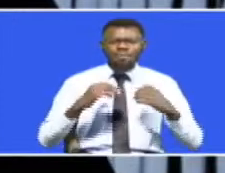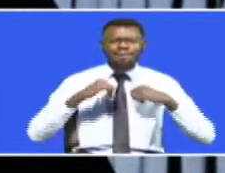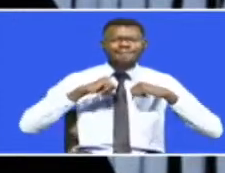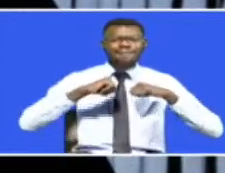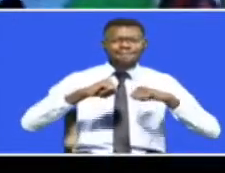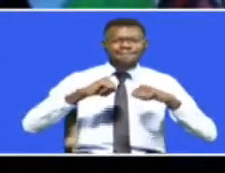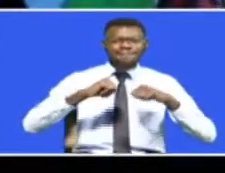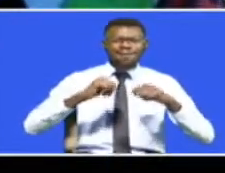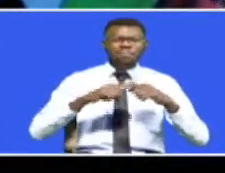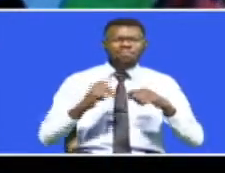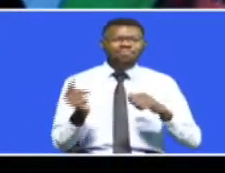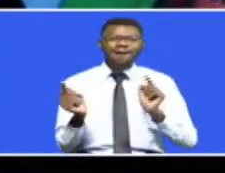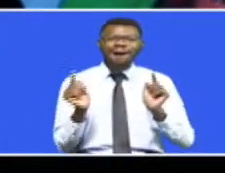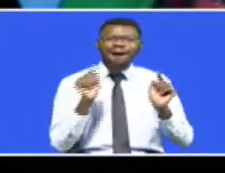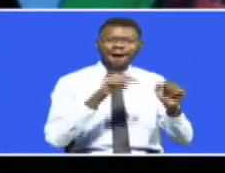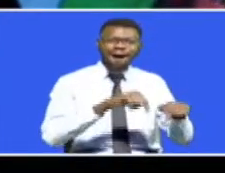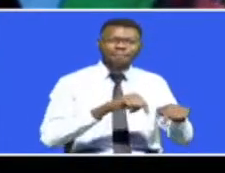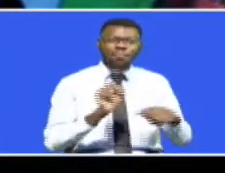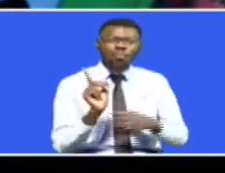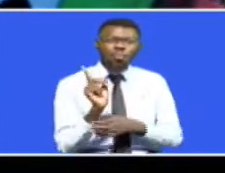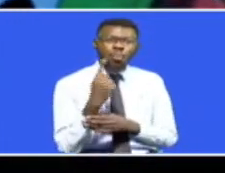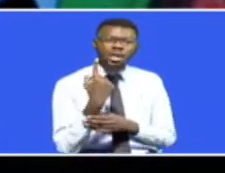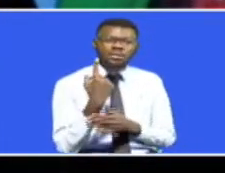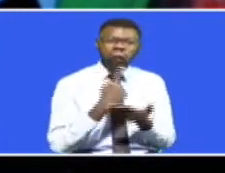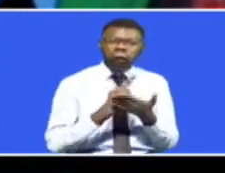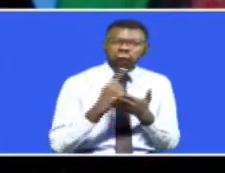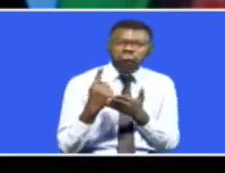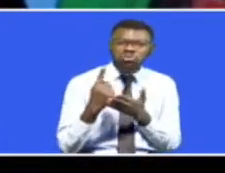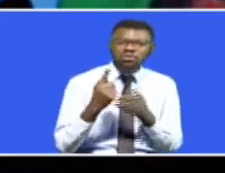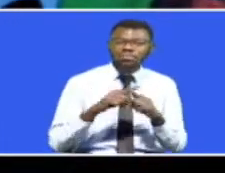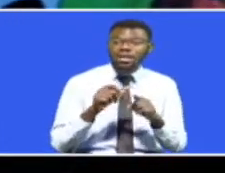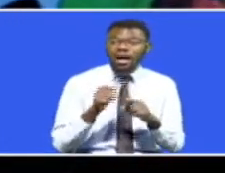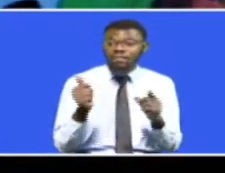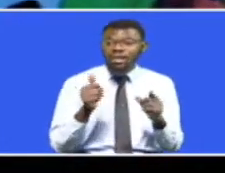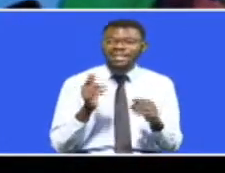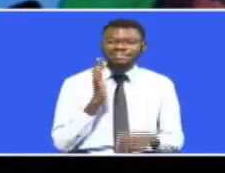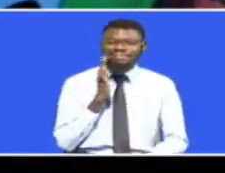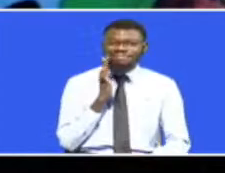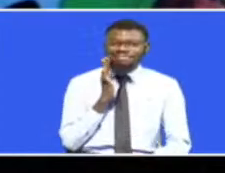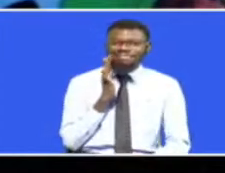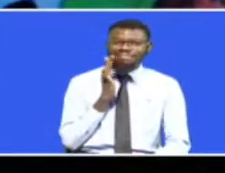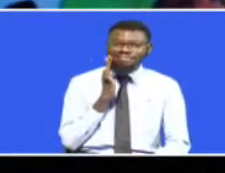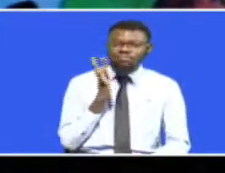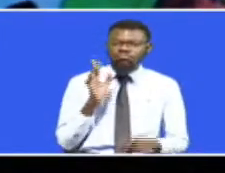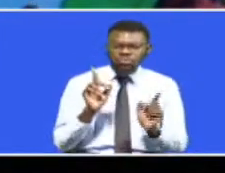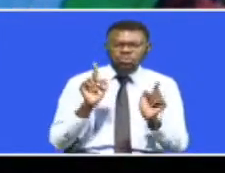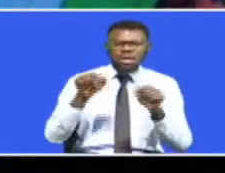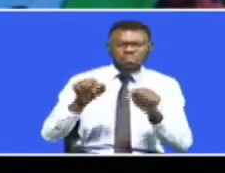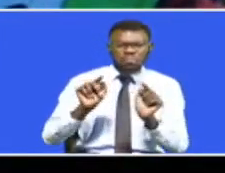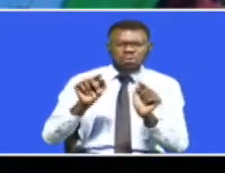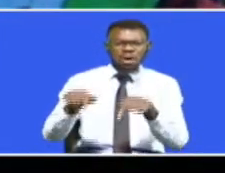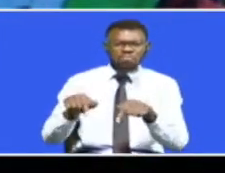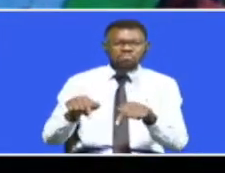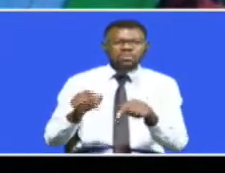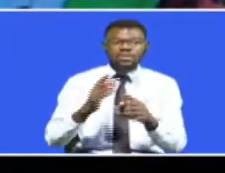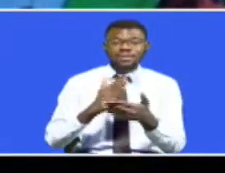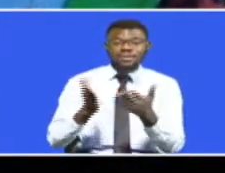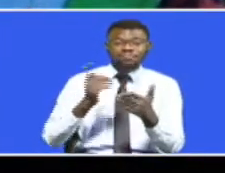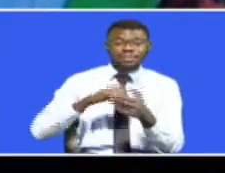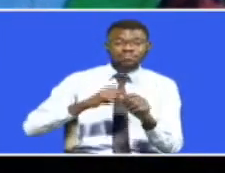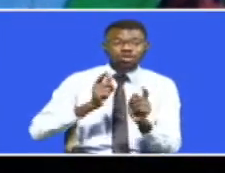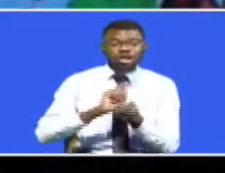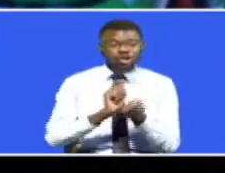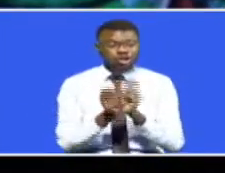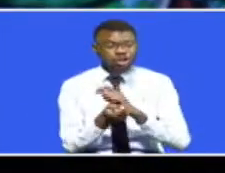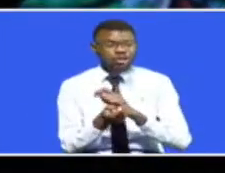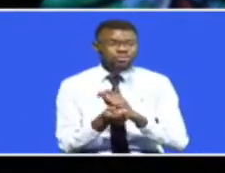week. Hao wengine unapata maybe atakuja leo tena kesho kutwa. Hivo hivo. But wana change shift. Kuna time